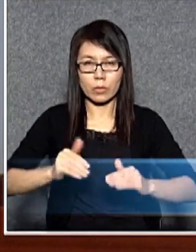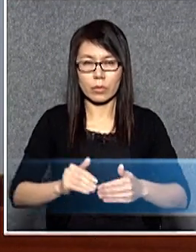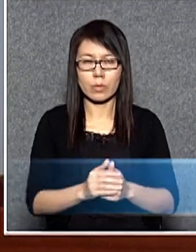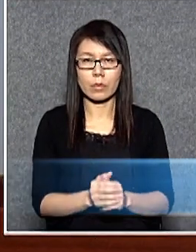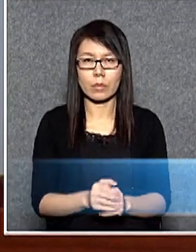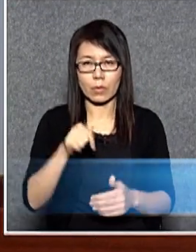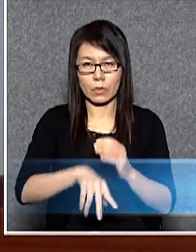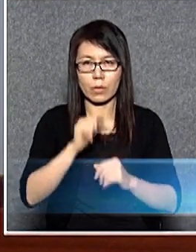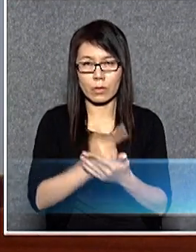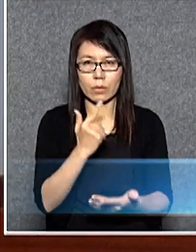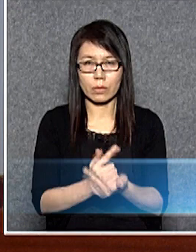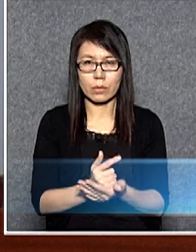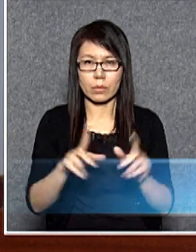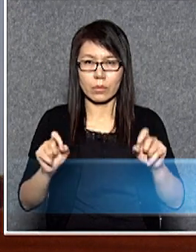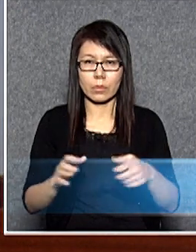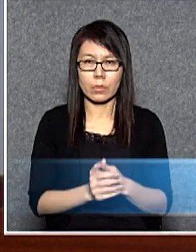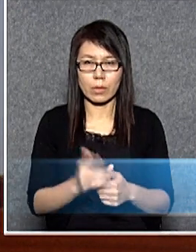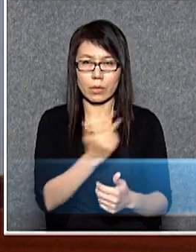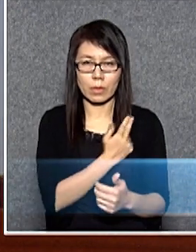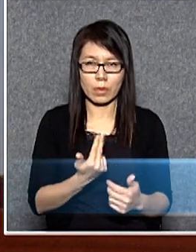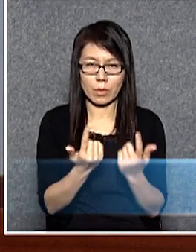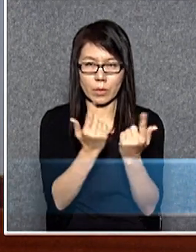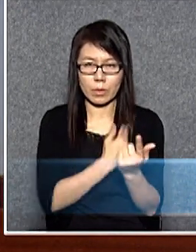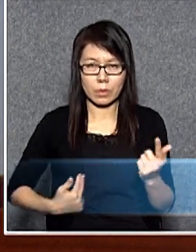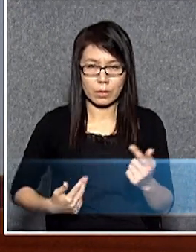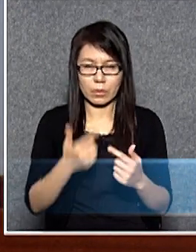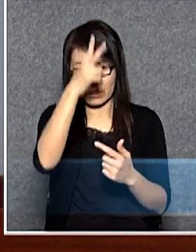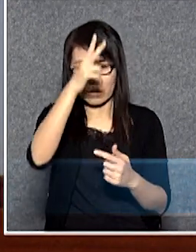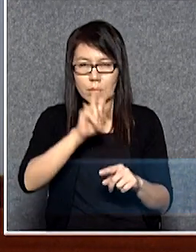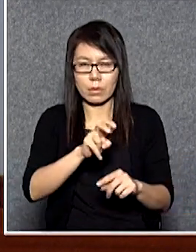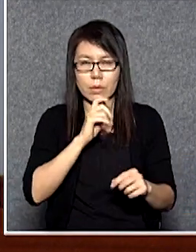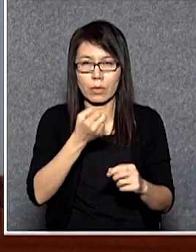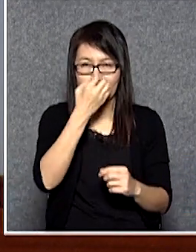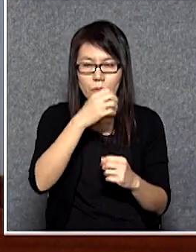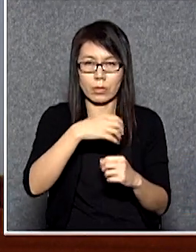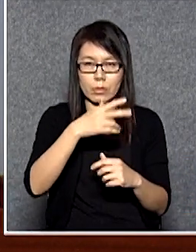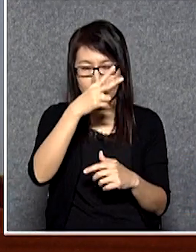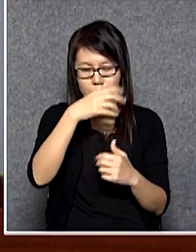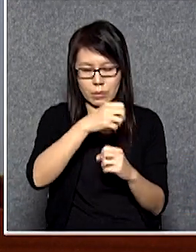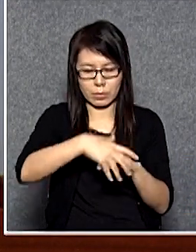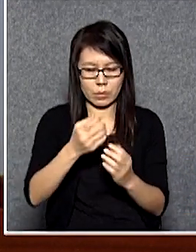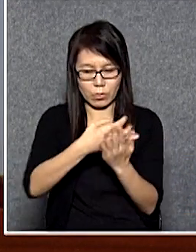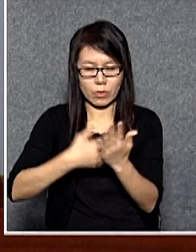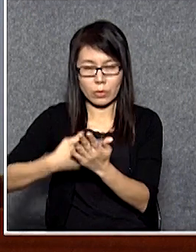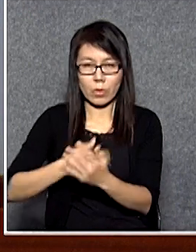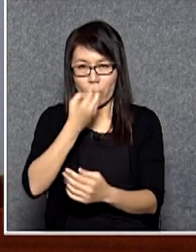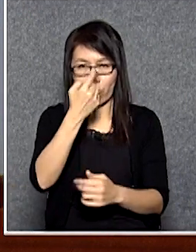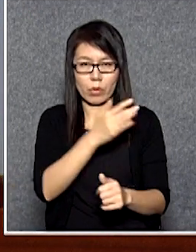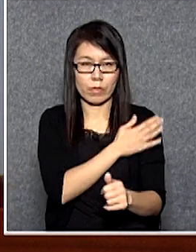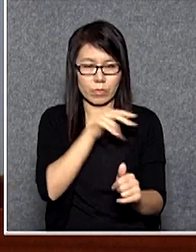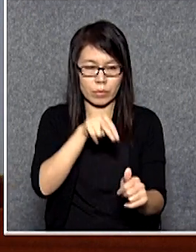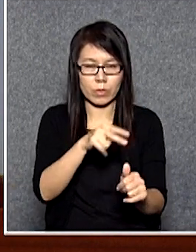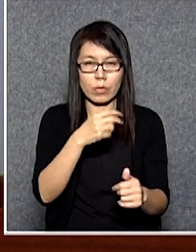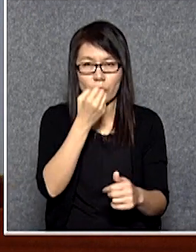其中一个好重要嘅原因就系北京政府对特区一国两制、港人治港咧，系肆意咁样践